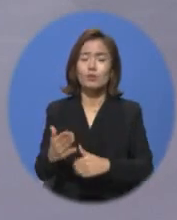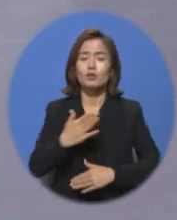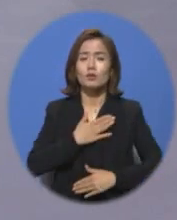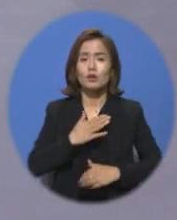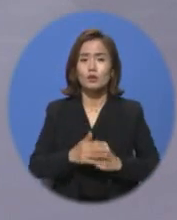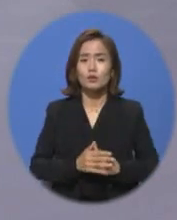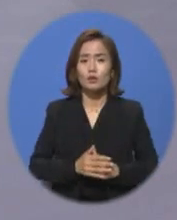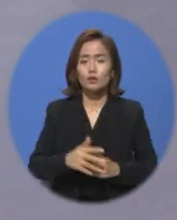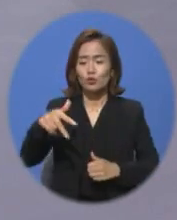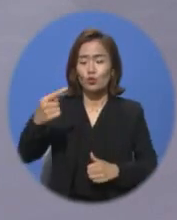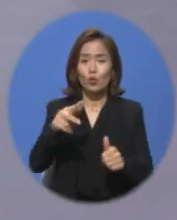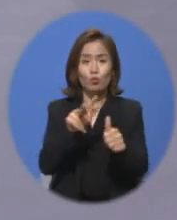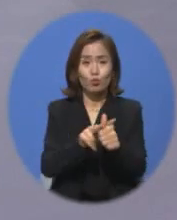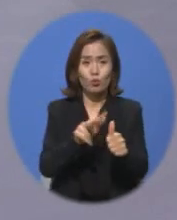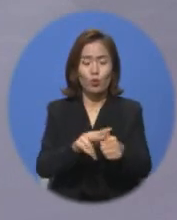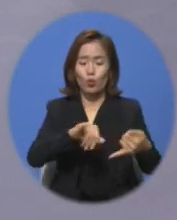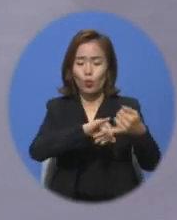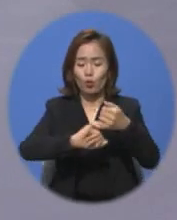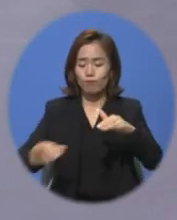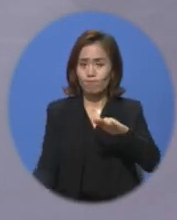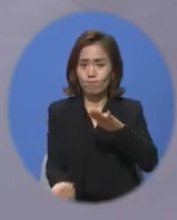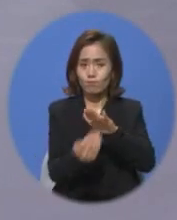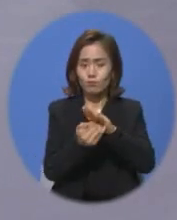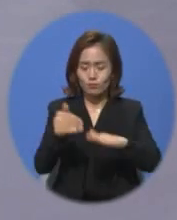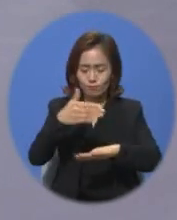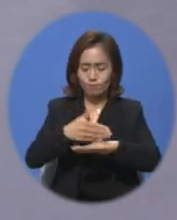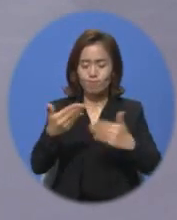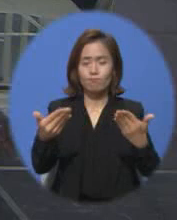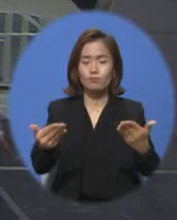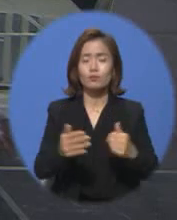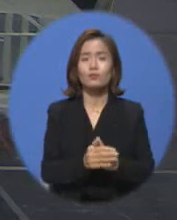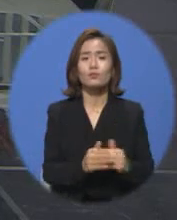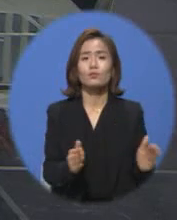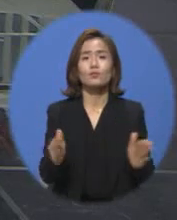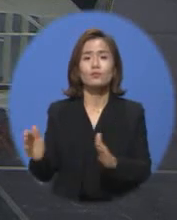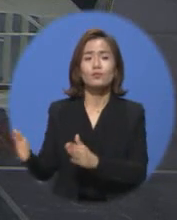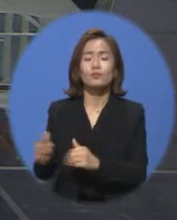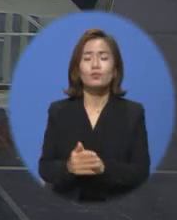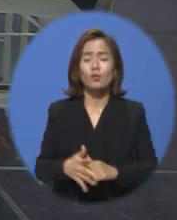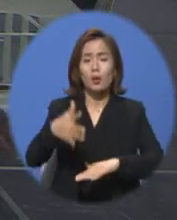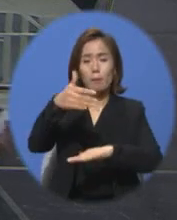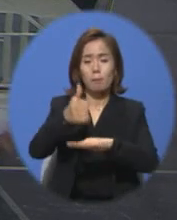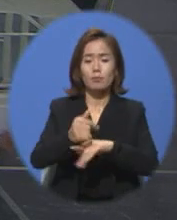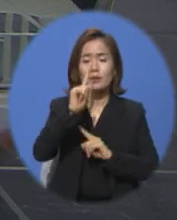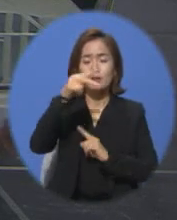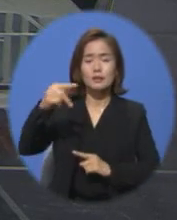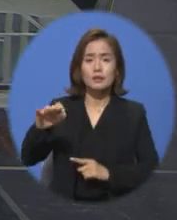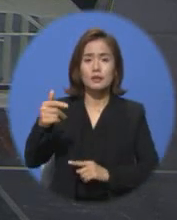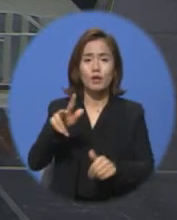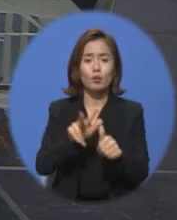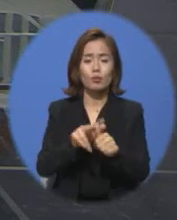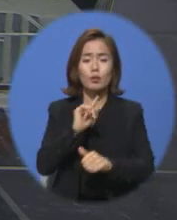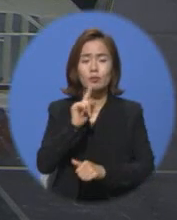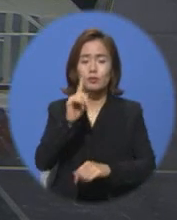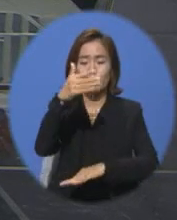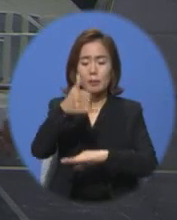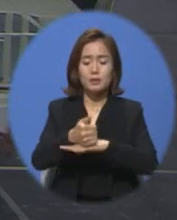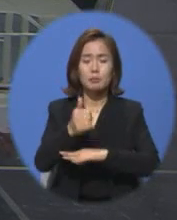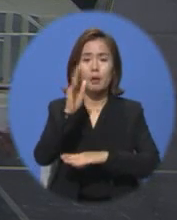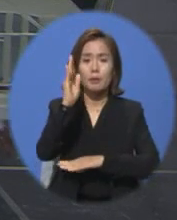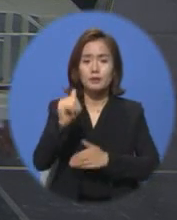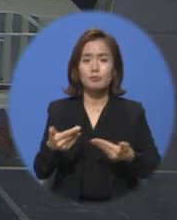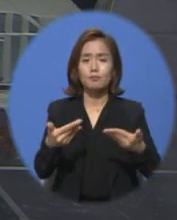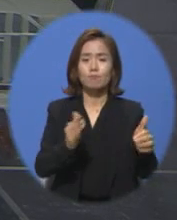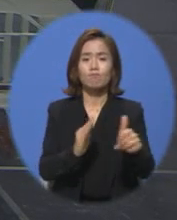나,조오섭은반드시 성공할것이다.감사합니다. 예.감사합니다.마지막으로이승남 후보의마무리발언을